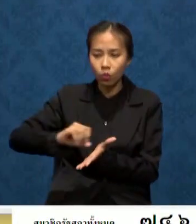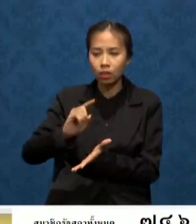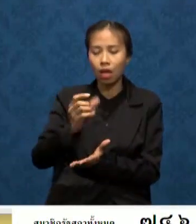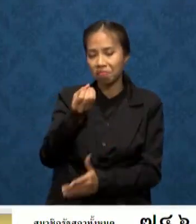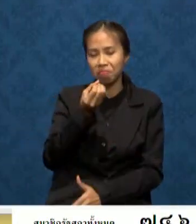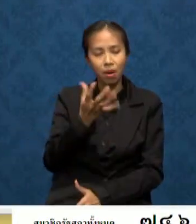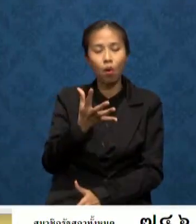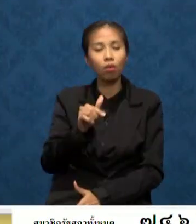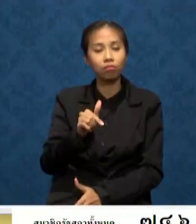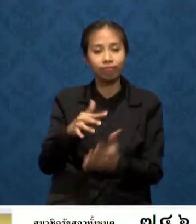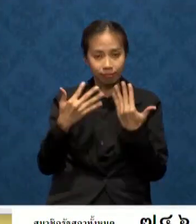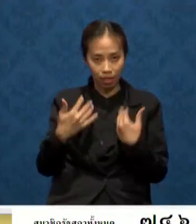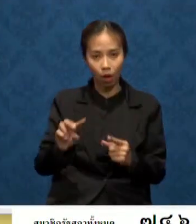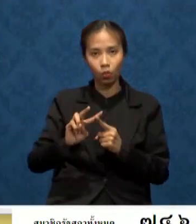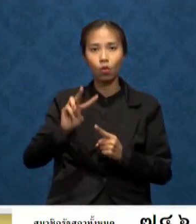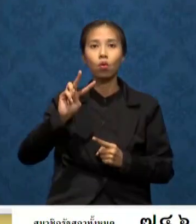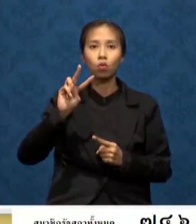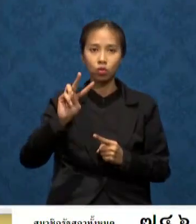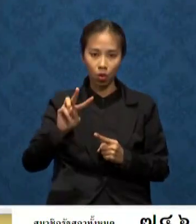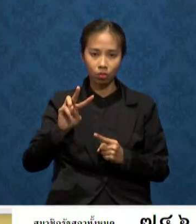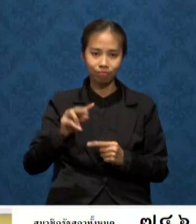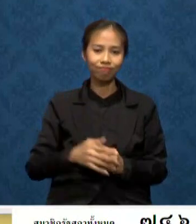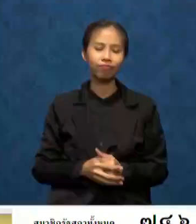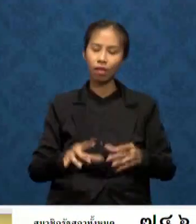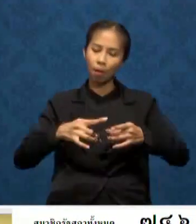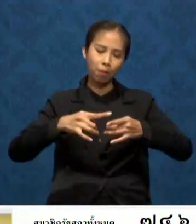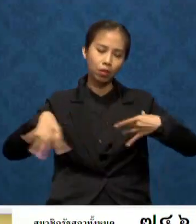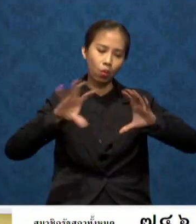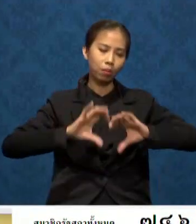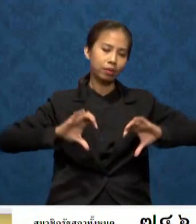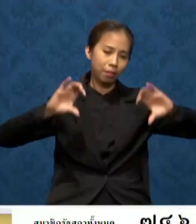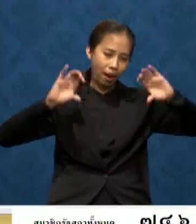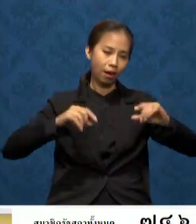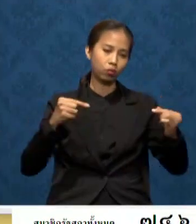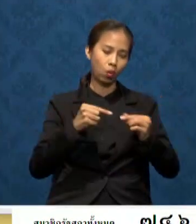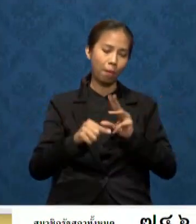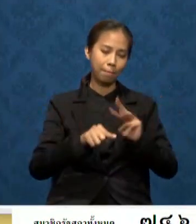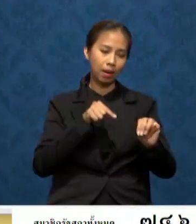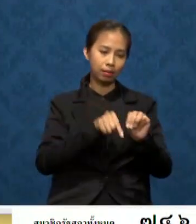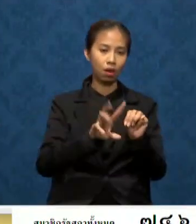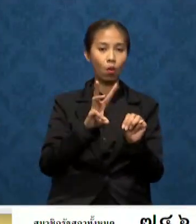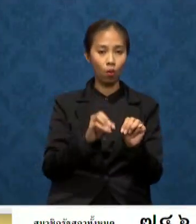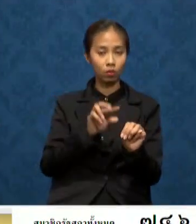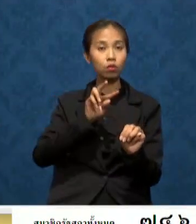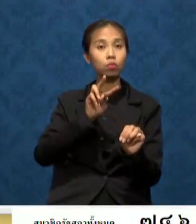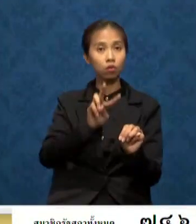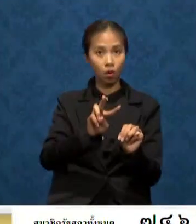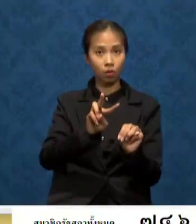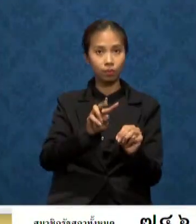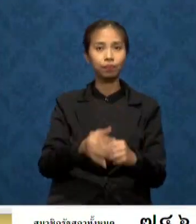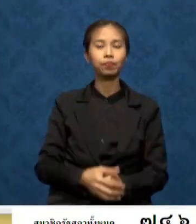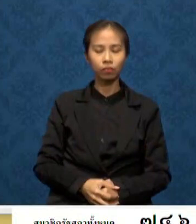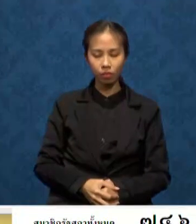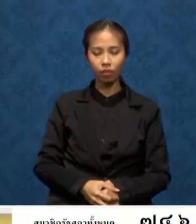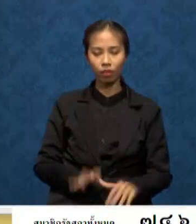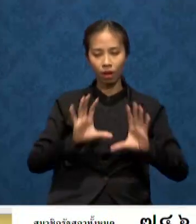2อาจจะไม่สอดคล้องกับหน้าที่ของรัฐตามรัฐธรรมนูญมาตรา 62ที่กำหนดว่ารัฐ